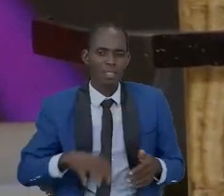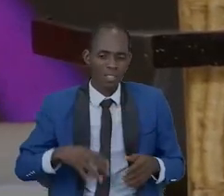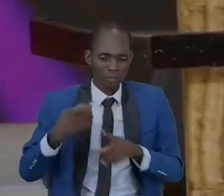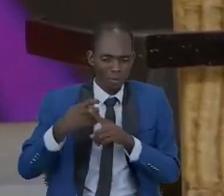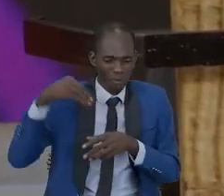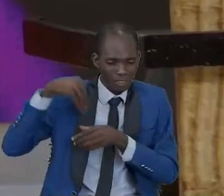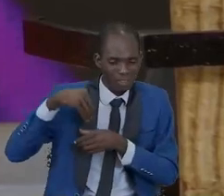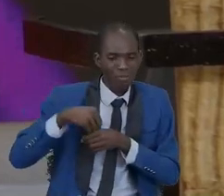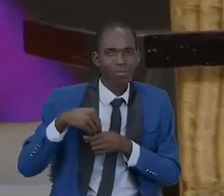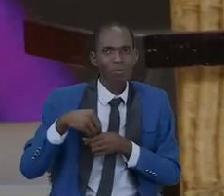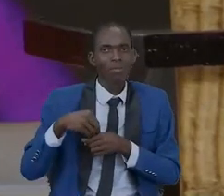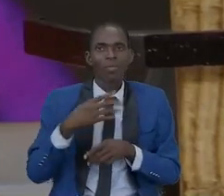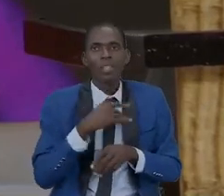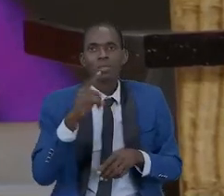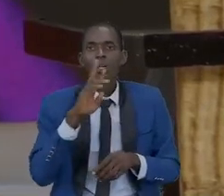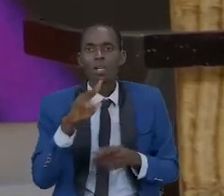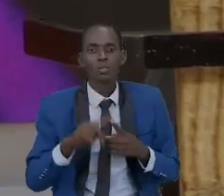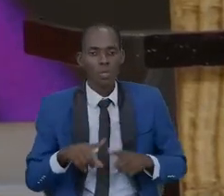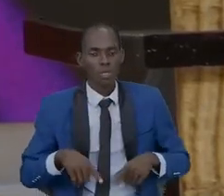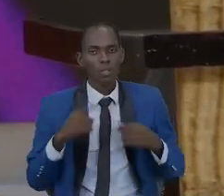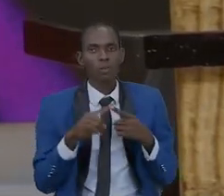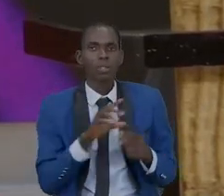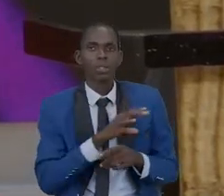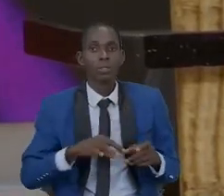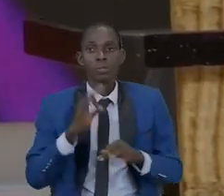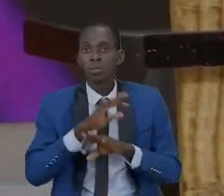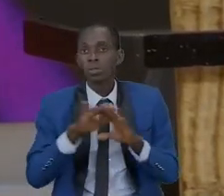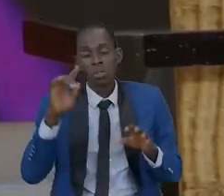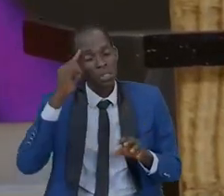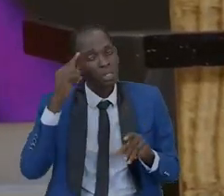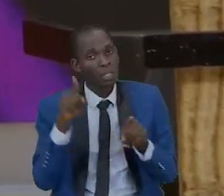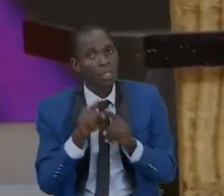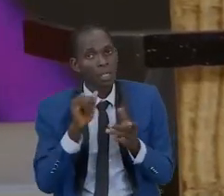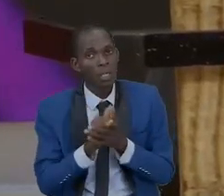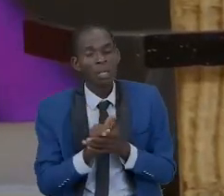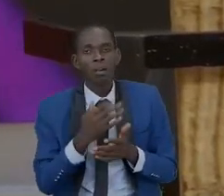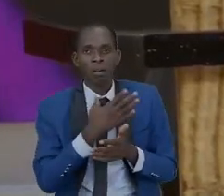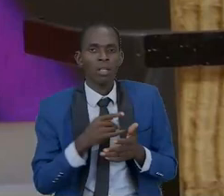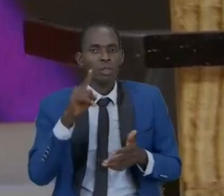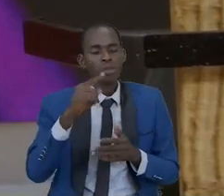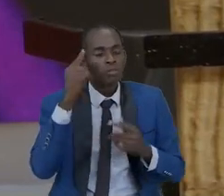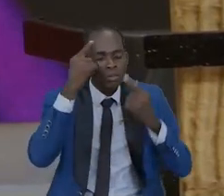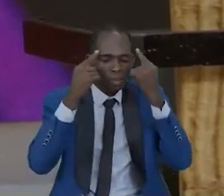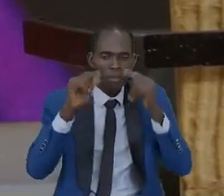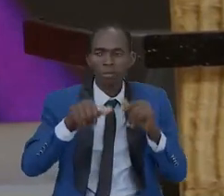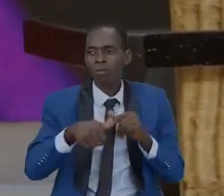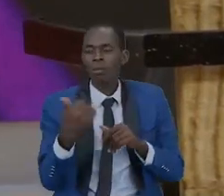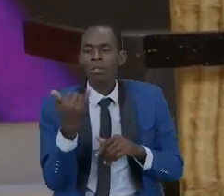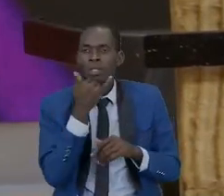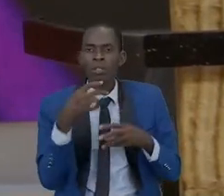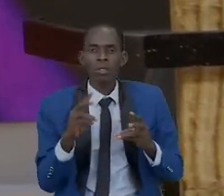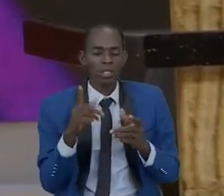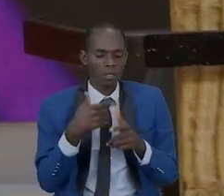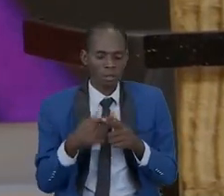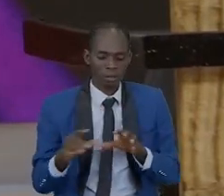alors vous devez vivre comme Christian vous ne pas si vous ne pensez pas de cette manière et que vous pensez d'une autre manière alors les